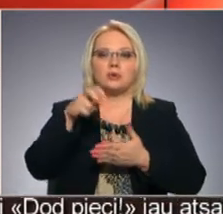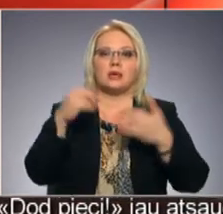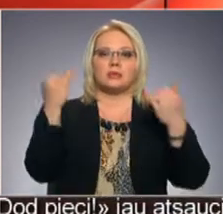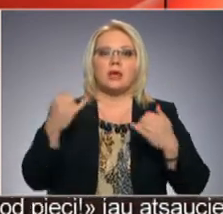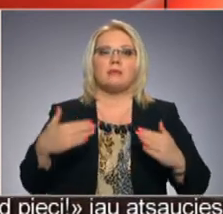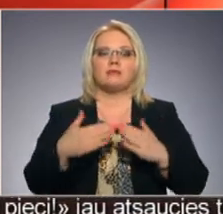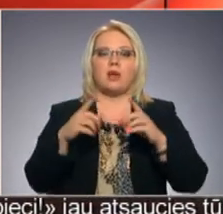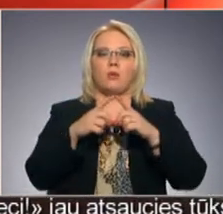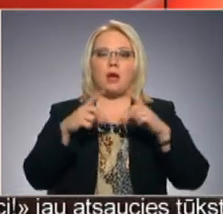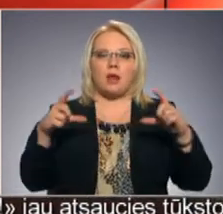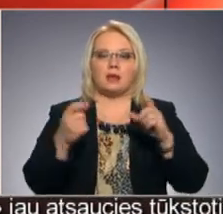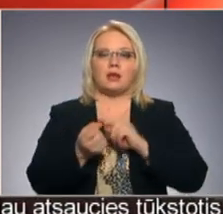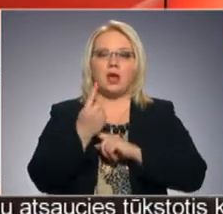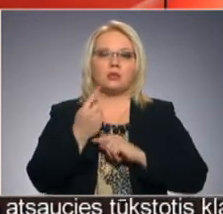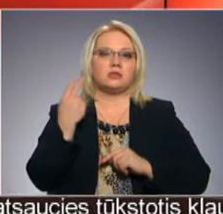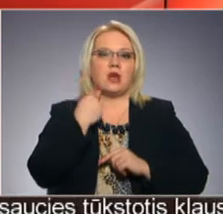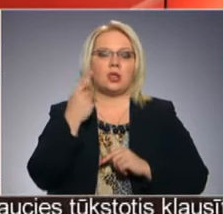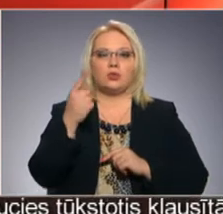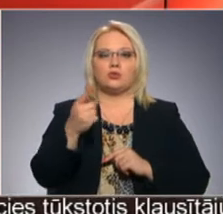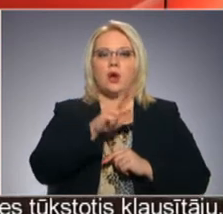nosūtītā Ziemassvētku kartīte radusies Anglijā